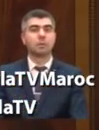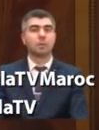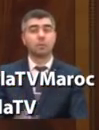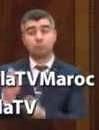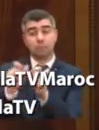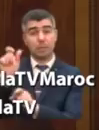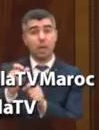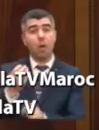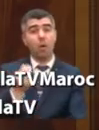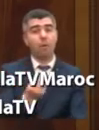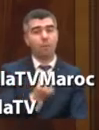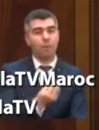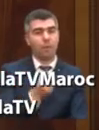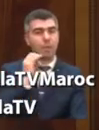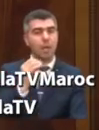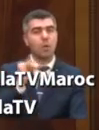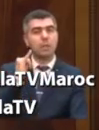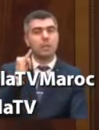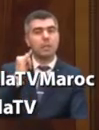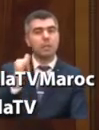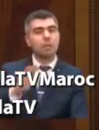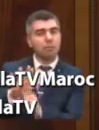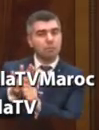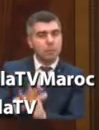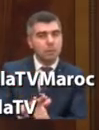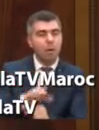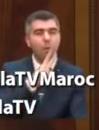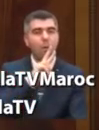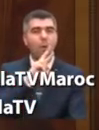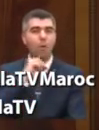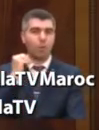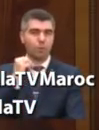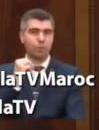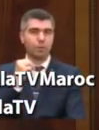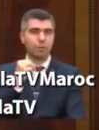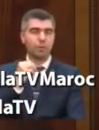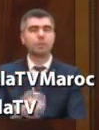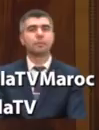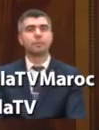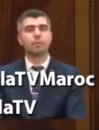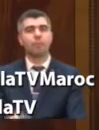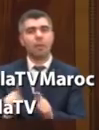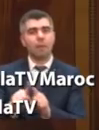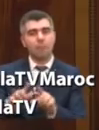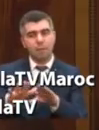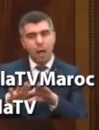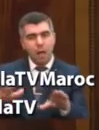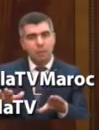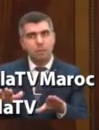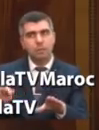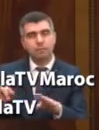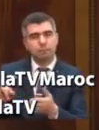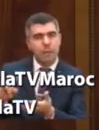من اضطهادات يومية من طرف القوات الإسرائيلية الغاشمة براً